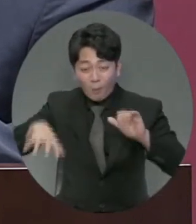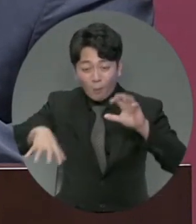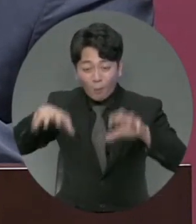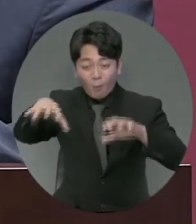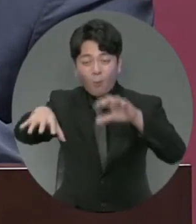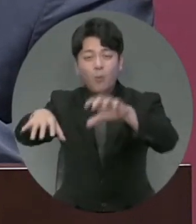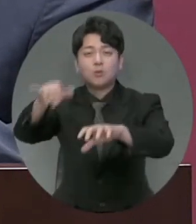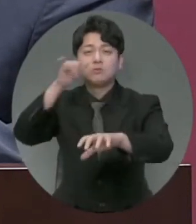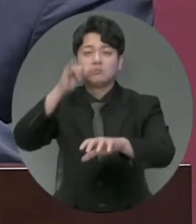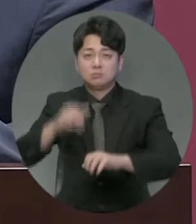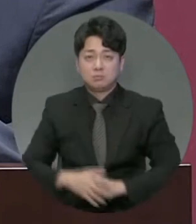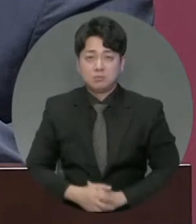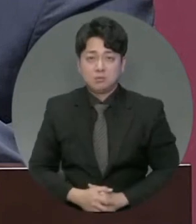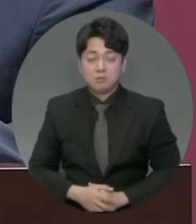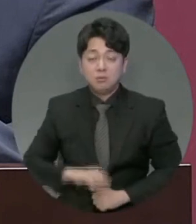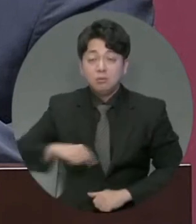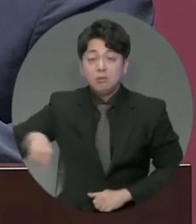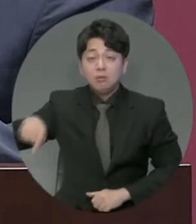좀